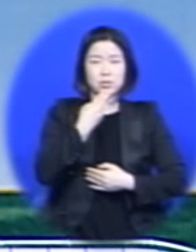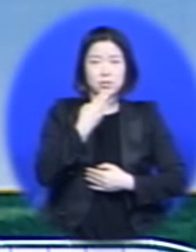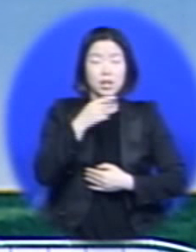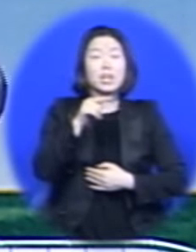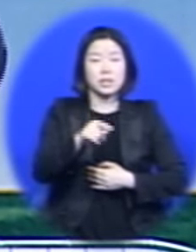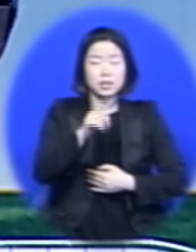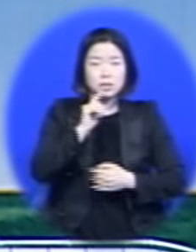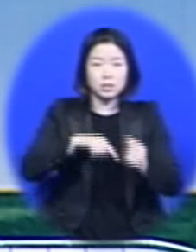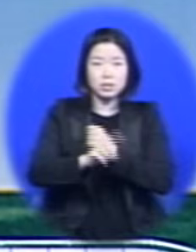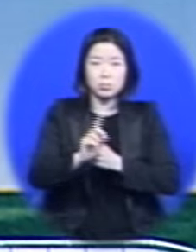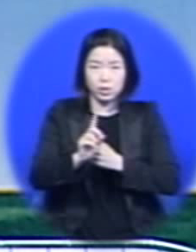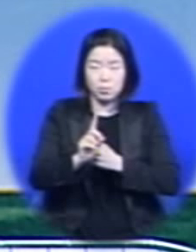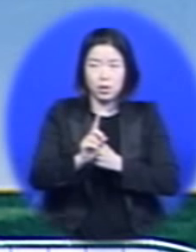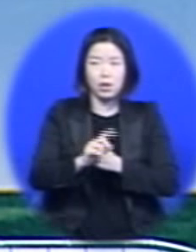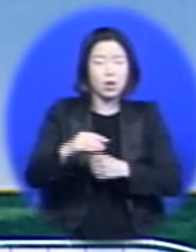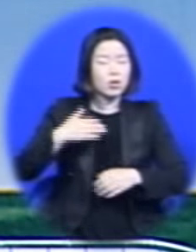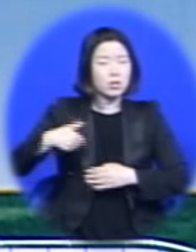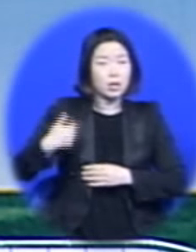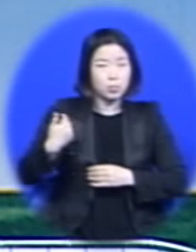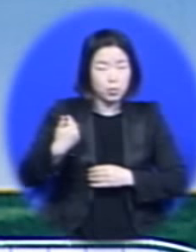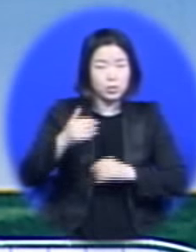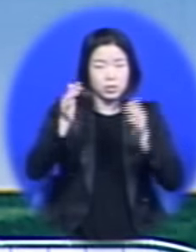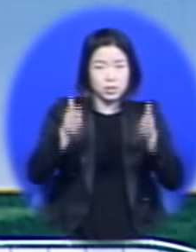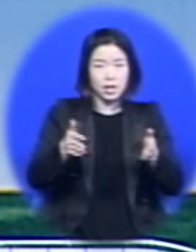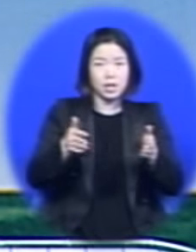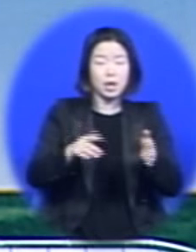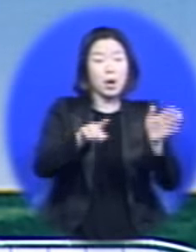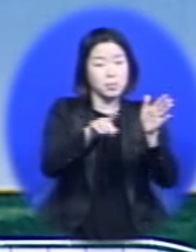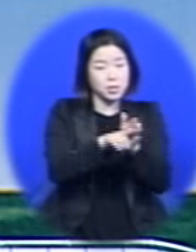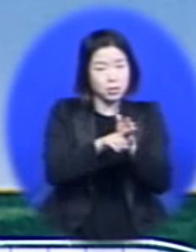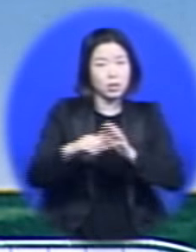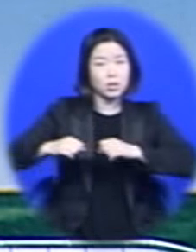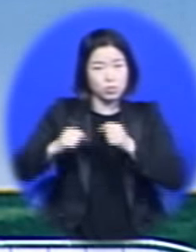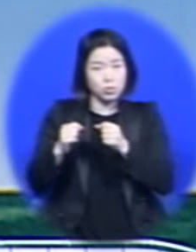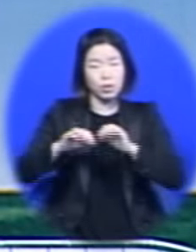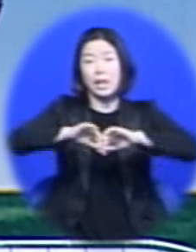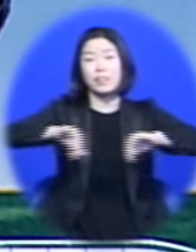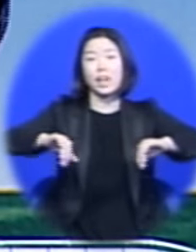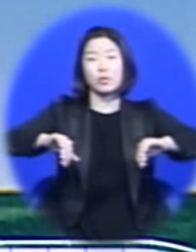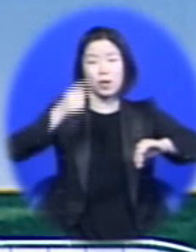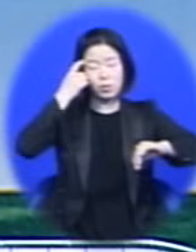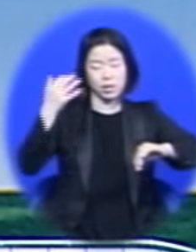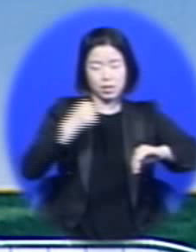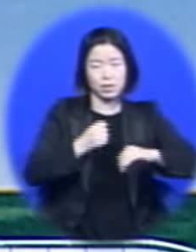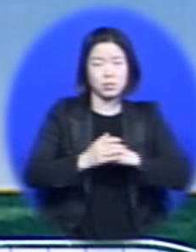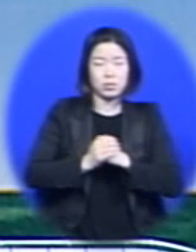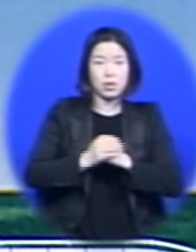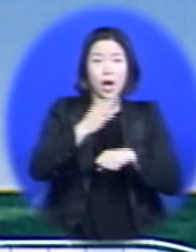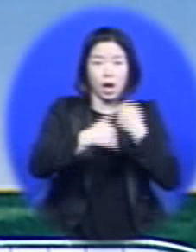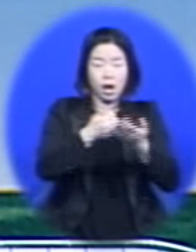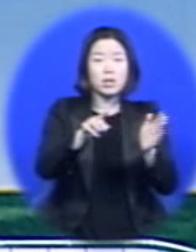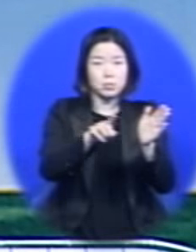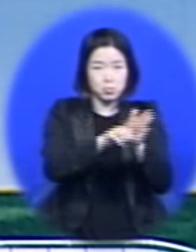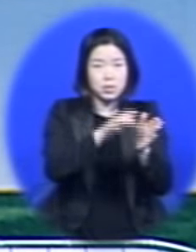모르는 사이에 믿는 것과 순종하는 것은 별개라고 생각하고 있는 겁니다. 하나님을 믿지만 나는 순종하고